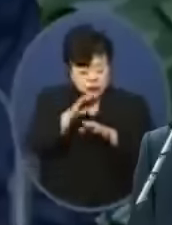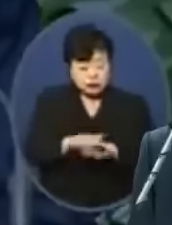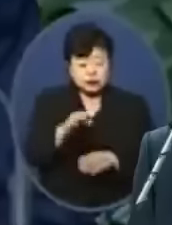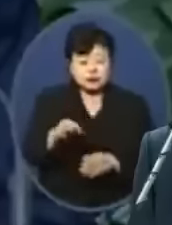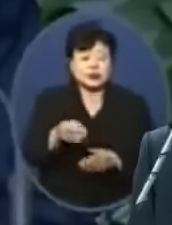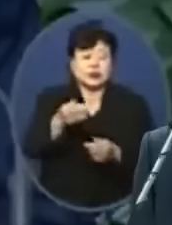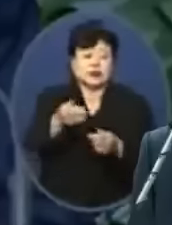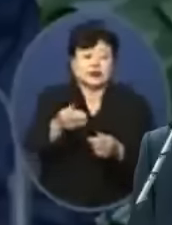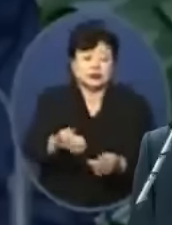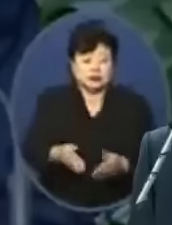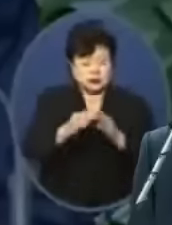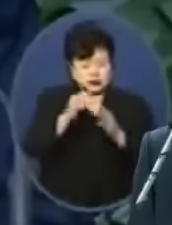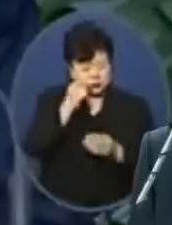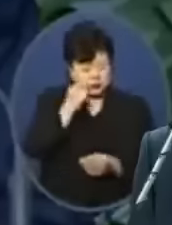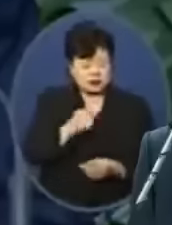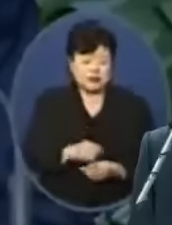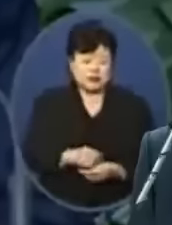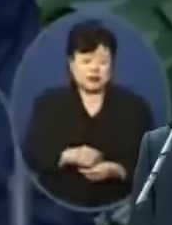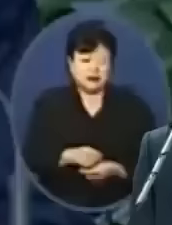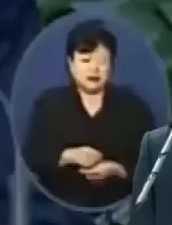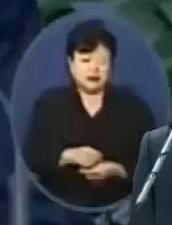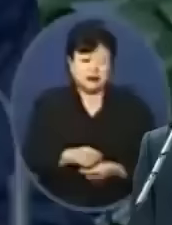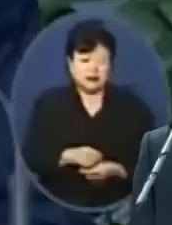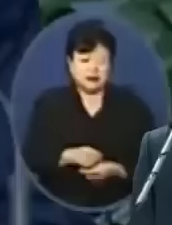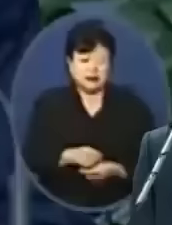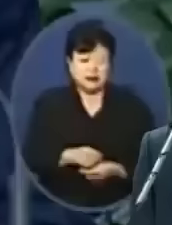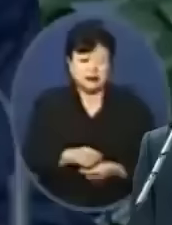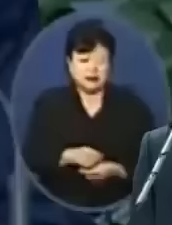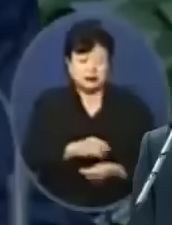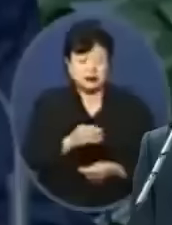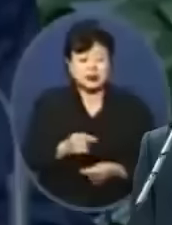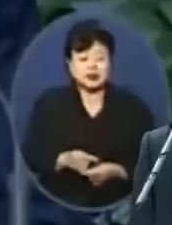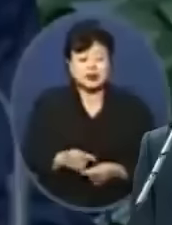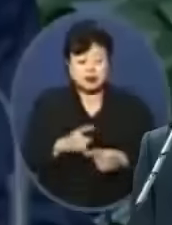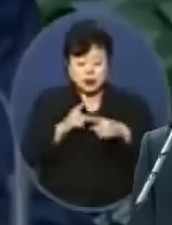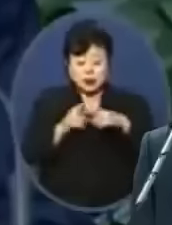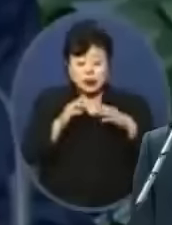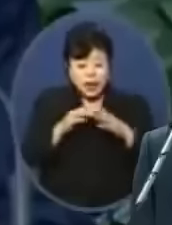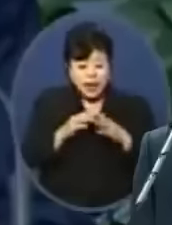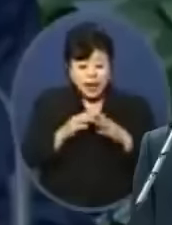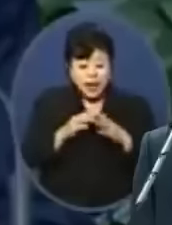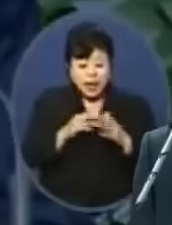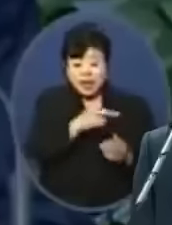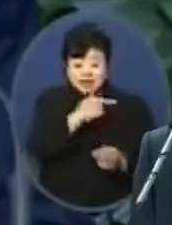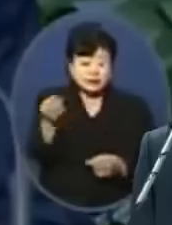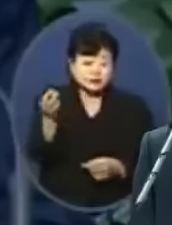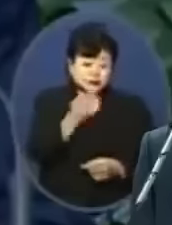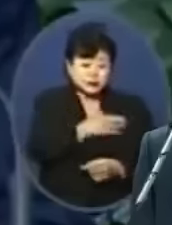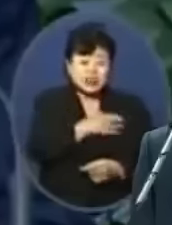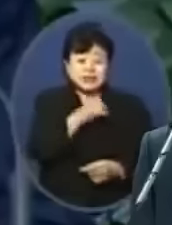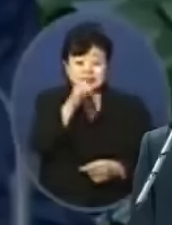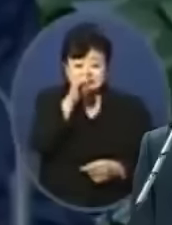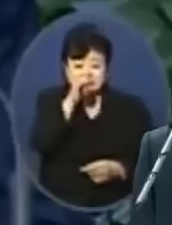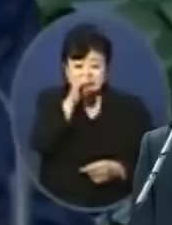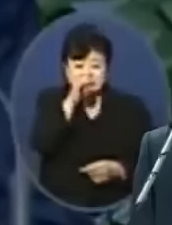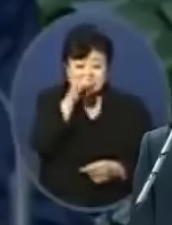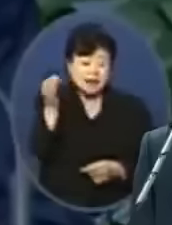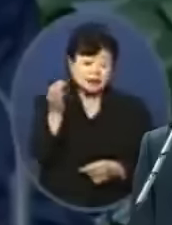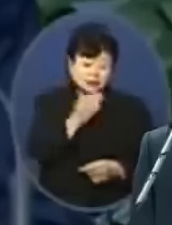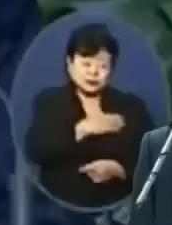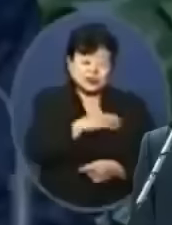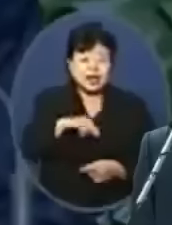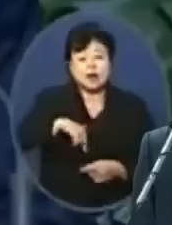돈을 내서 짓지나 못했습니다. 교인들이 돈을 내나요? 우리 교회에 큰 부자가 있는데 이